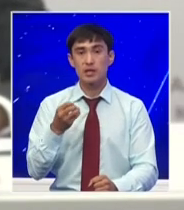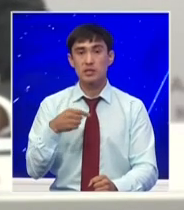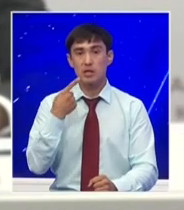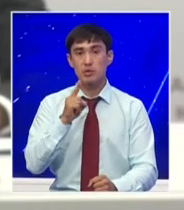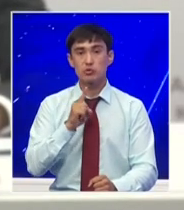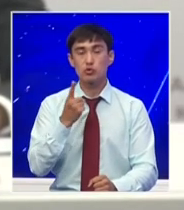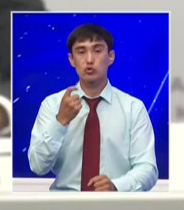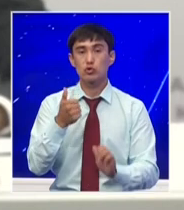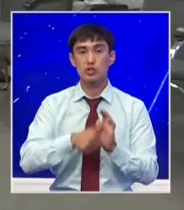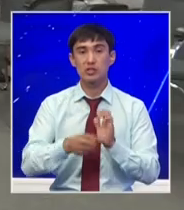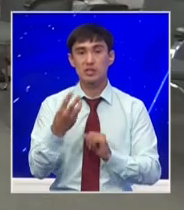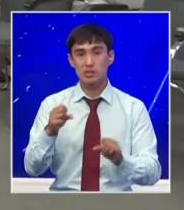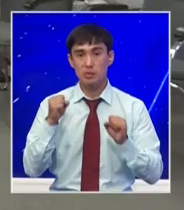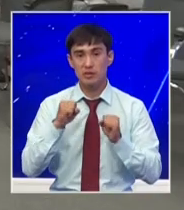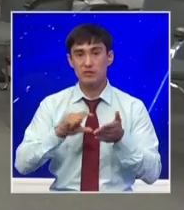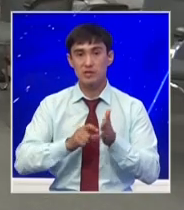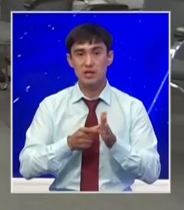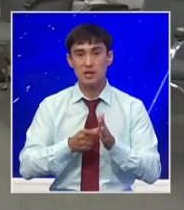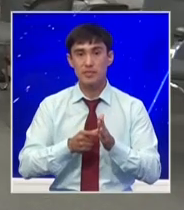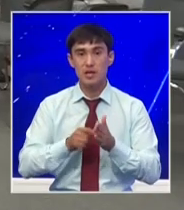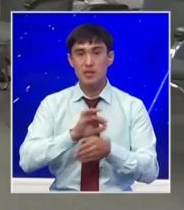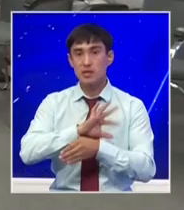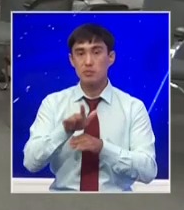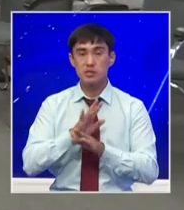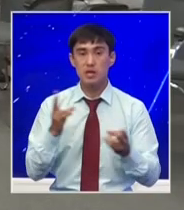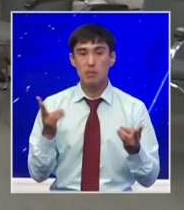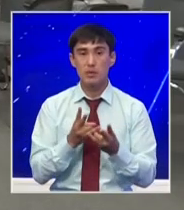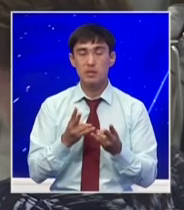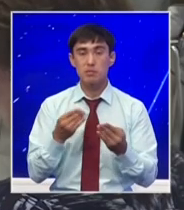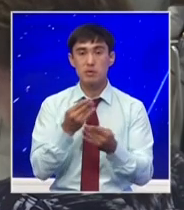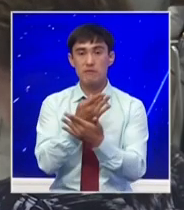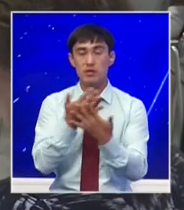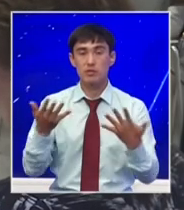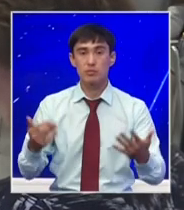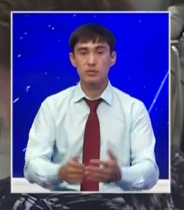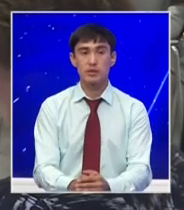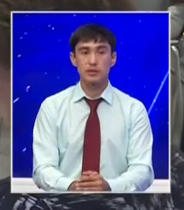Также стоит отметить, 163 спортивных зала не оснащены необходимым инвентарем.